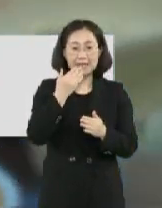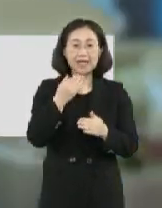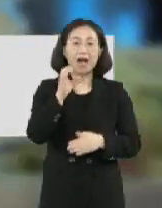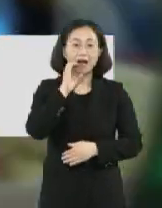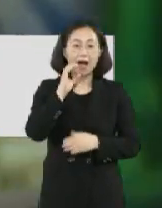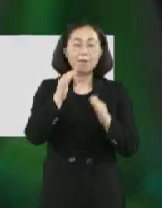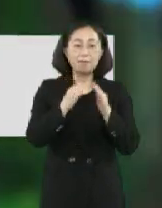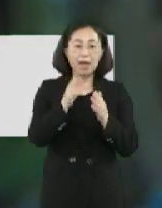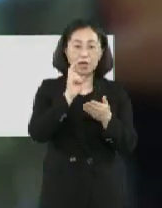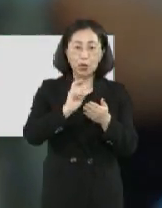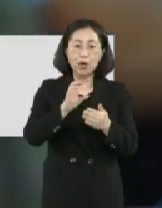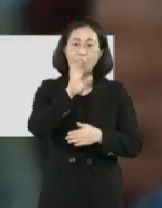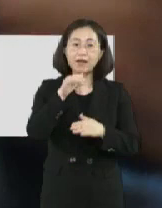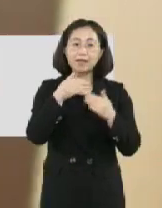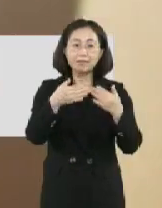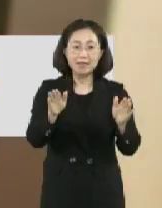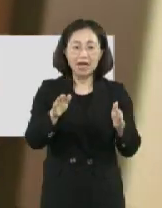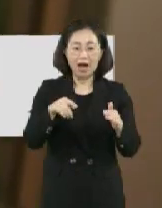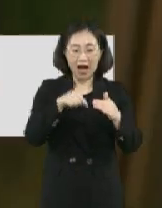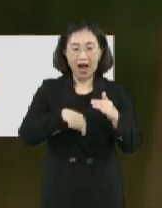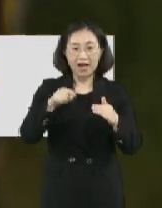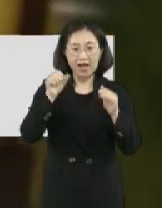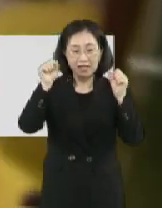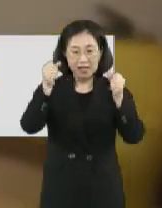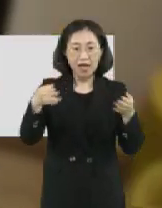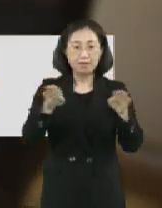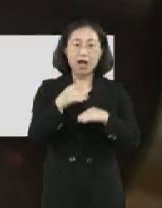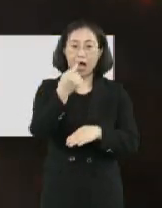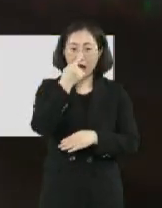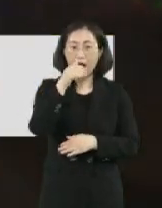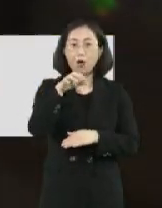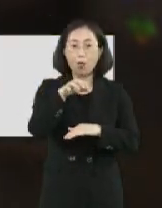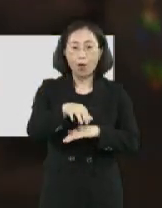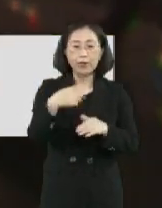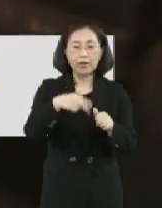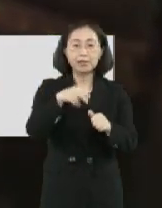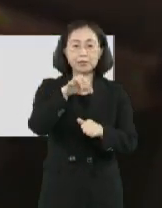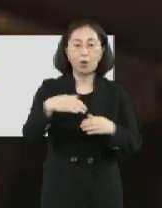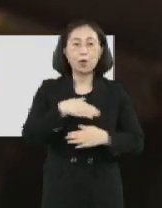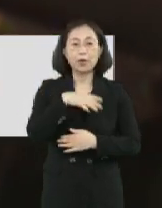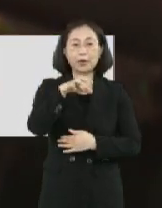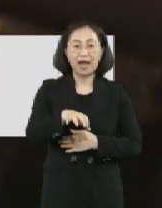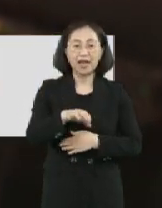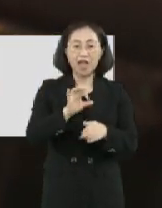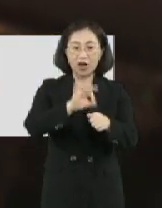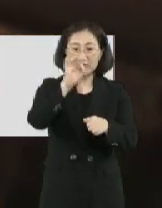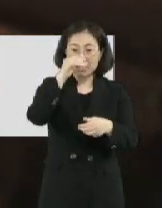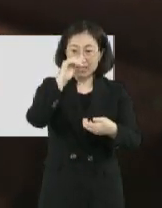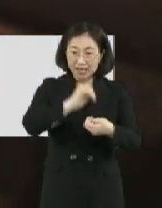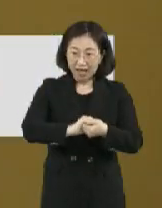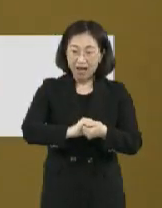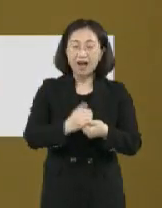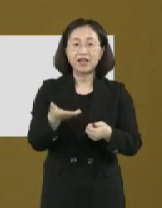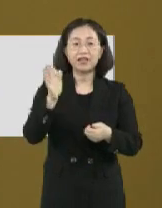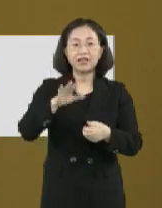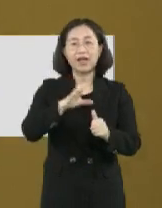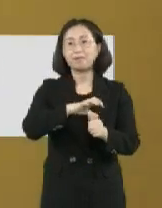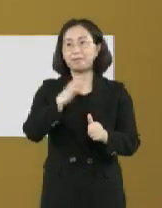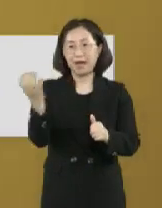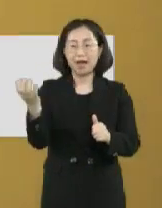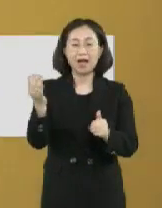카페, 노래연습장, 실내체육시설, 학원과 교습소, 목욕장 등의 10시까지 제한했던 운영시간을